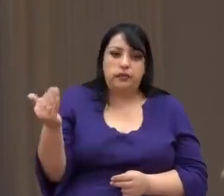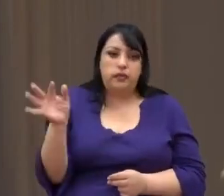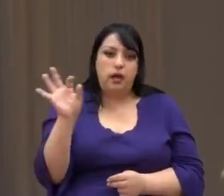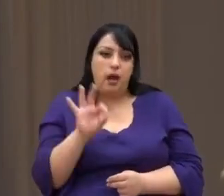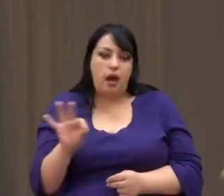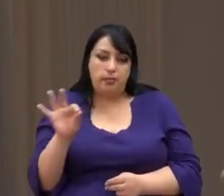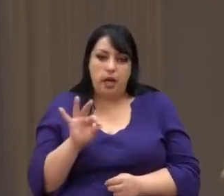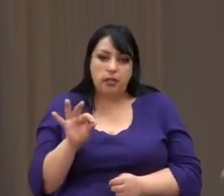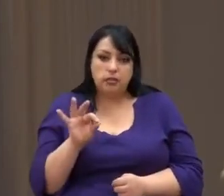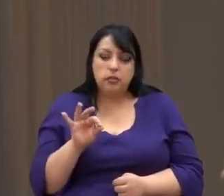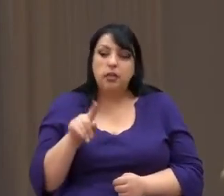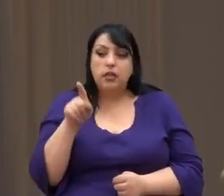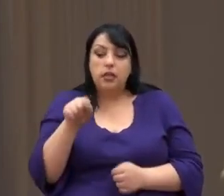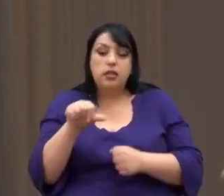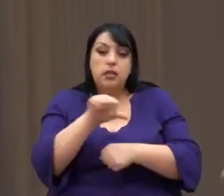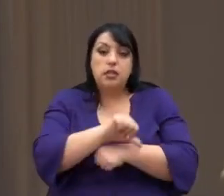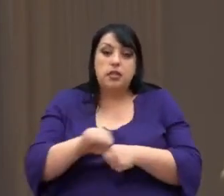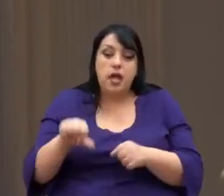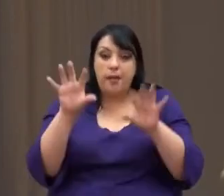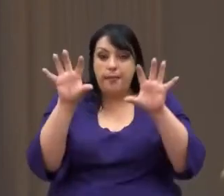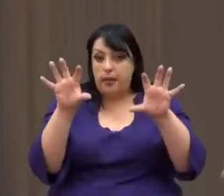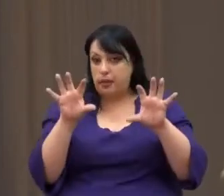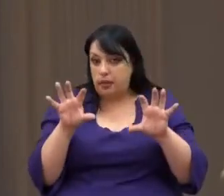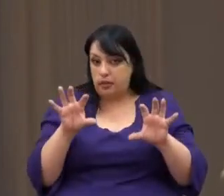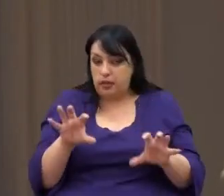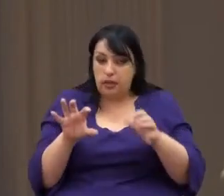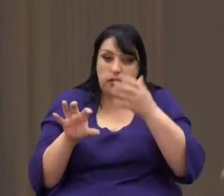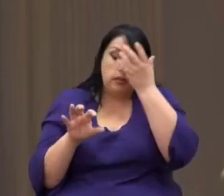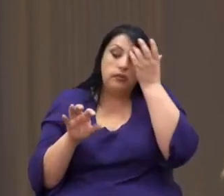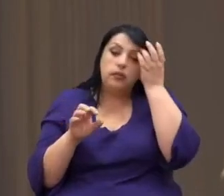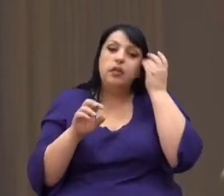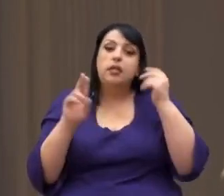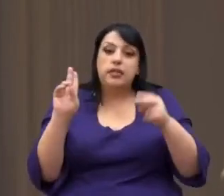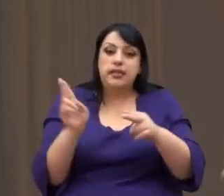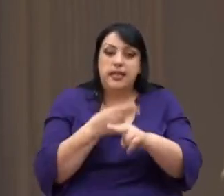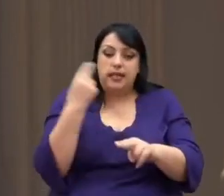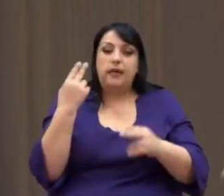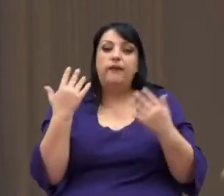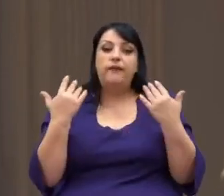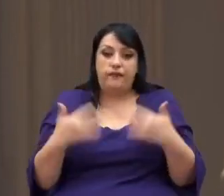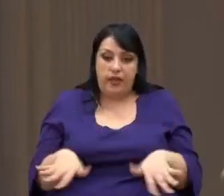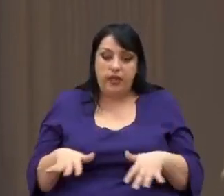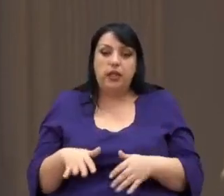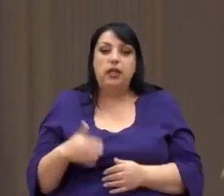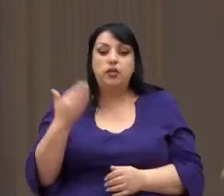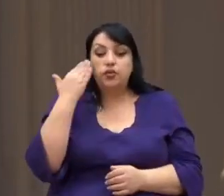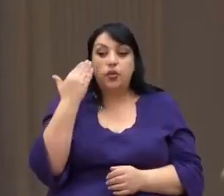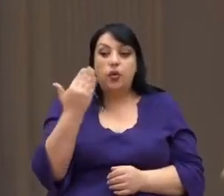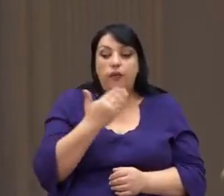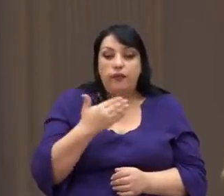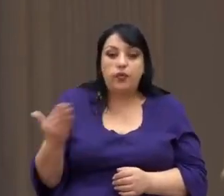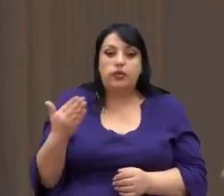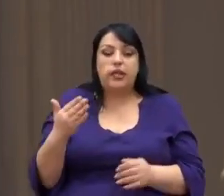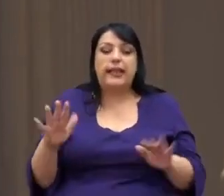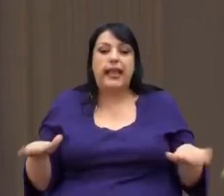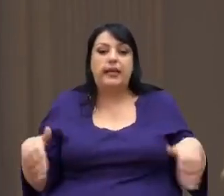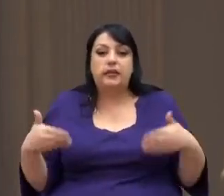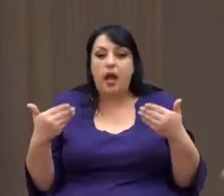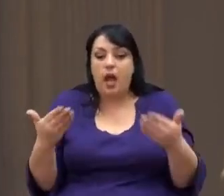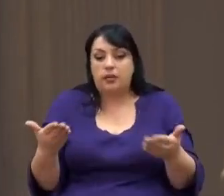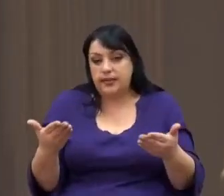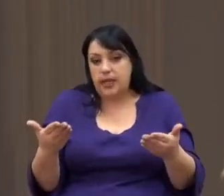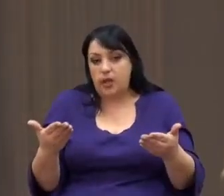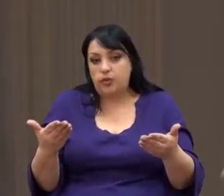նրանք սահմանադրական առումով նաև զրկվել են այդ ժողովուրդը ներկայացնելու